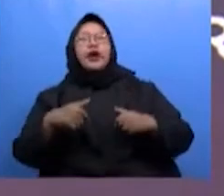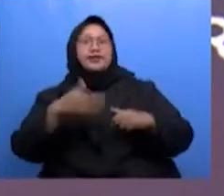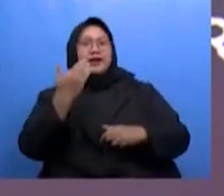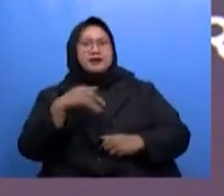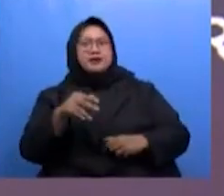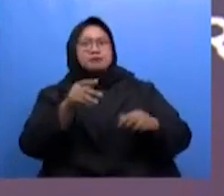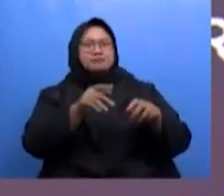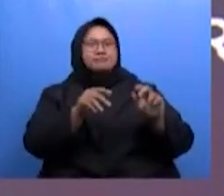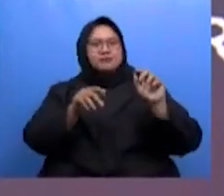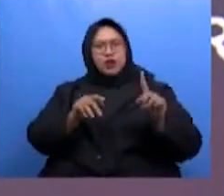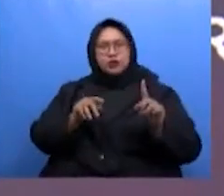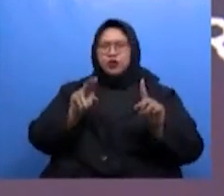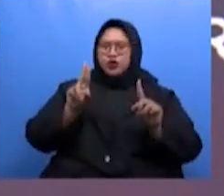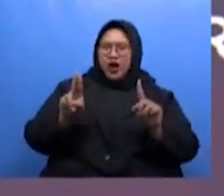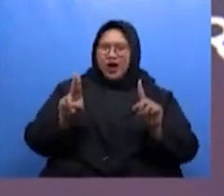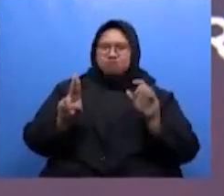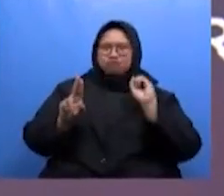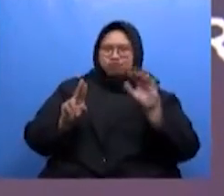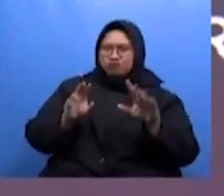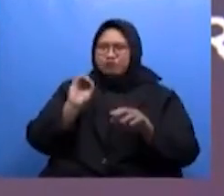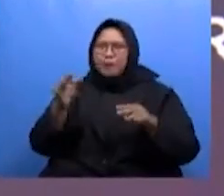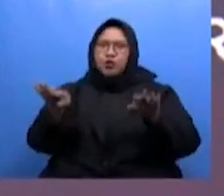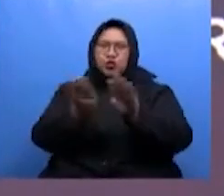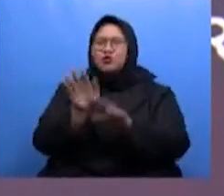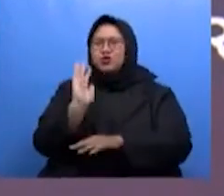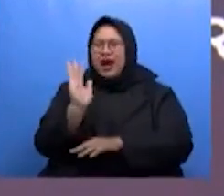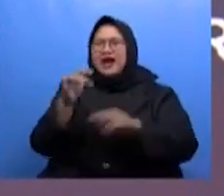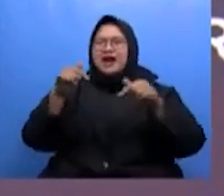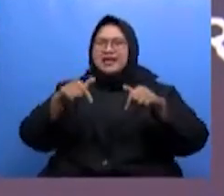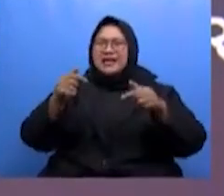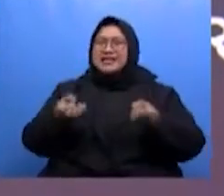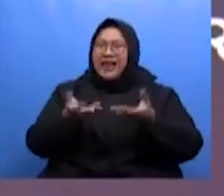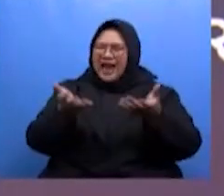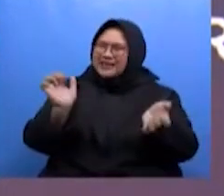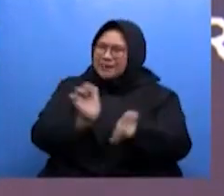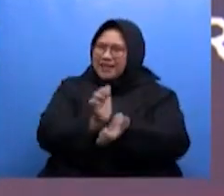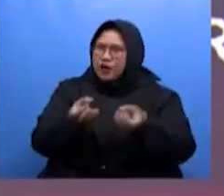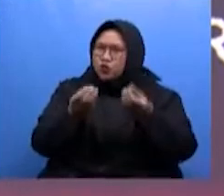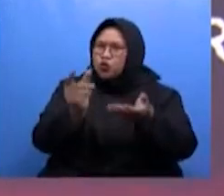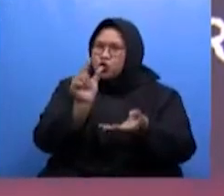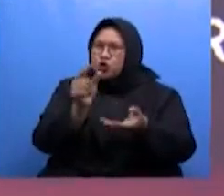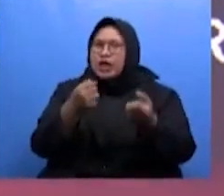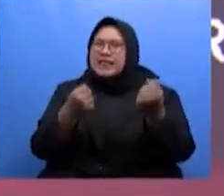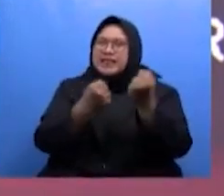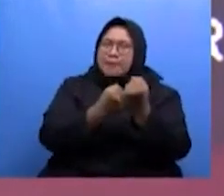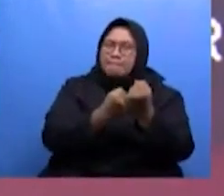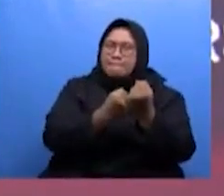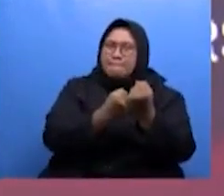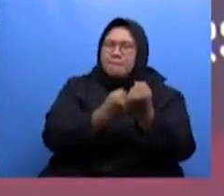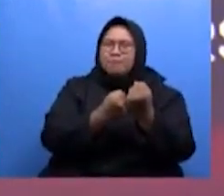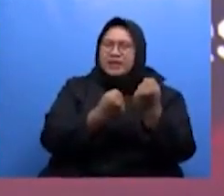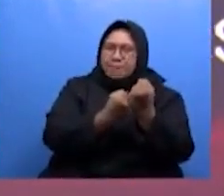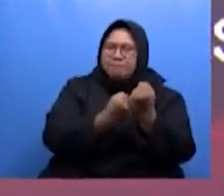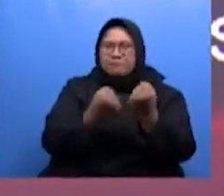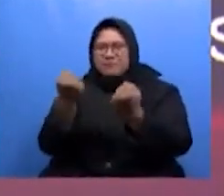penutat dari masing-mas pasanganalon dan kat kami berikanan seluruh tim stes dan pendukung pasangan